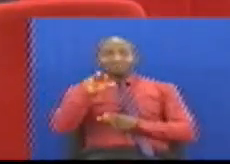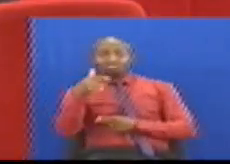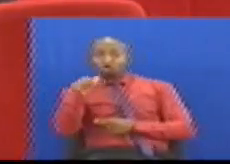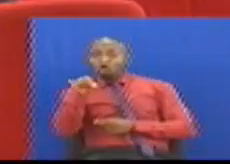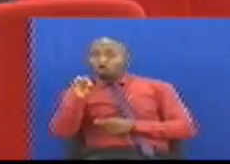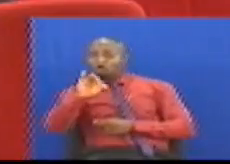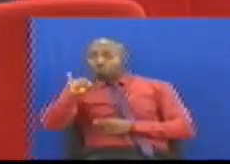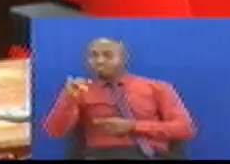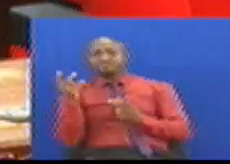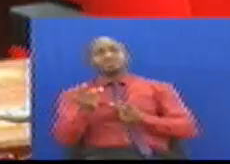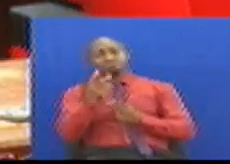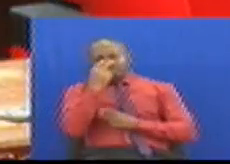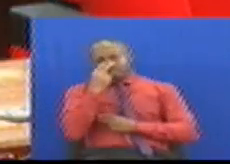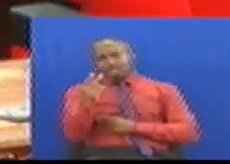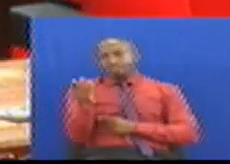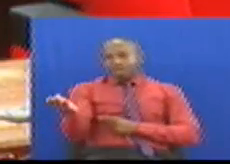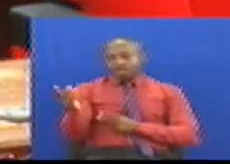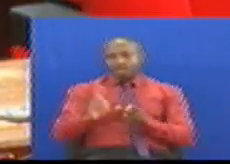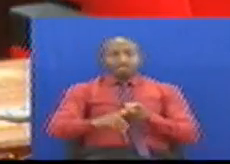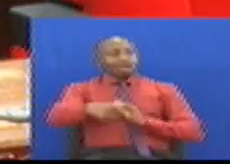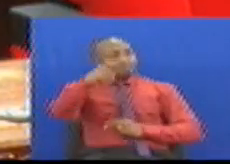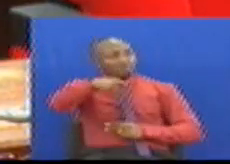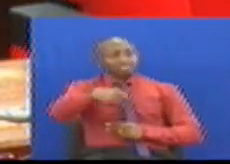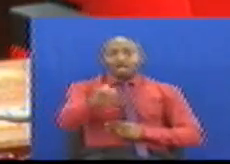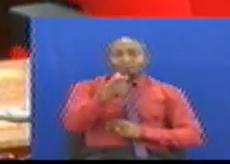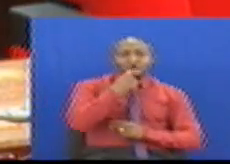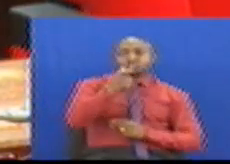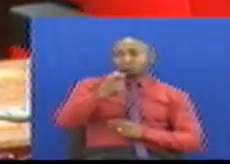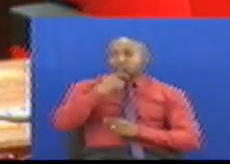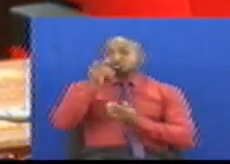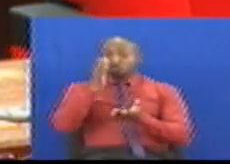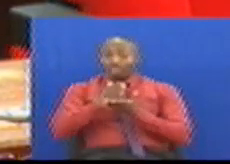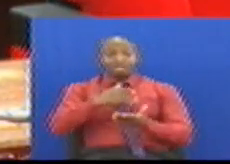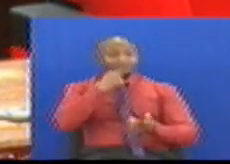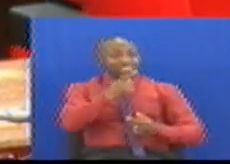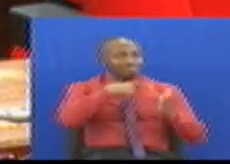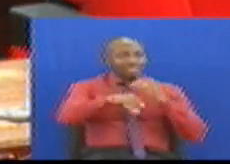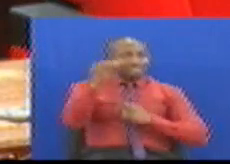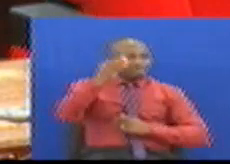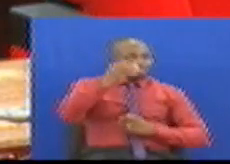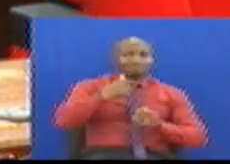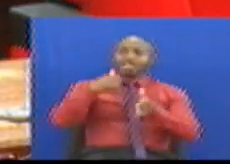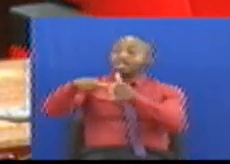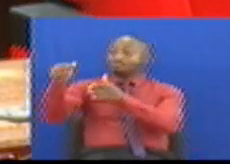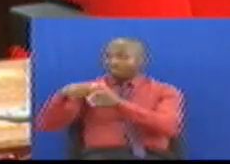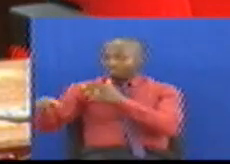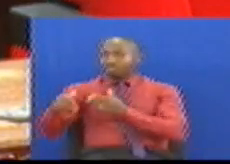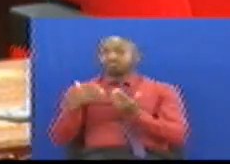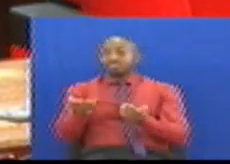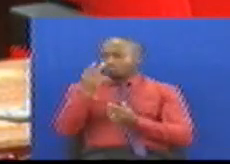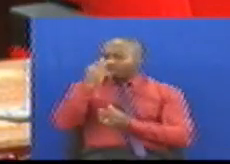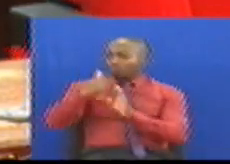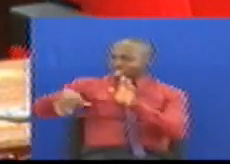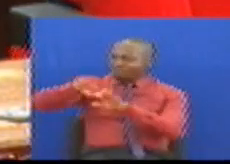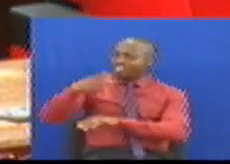Waziri, litizame. Nipongeze posho za madiwani, mmejikomit kwenye taarifa yenu kwamba mnakwenda kulipa. Naomba muangalie sasa wenye viti